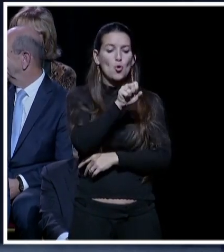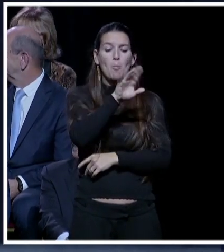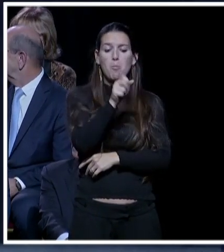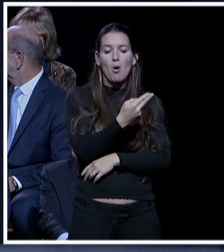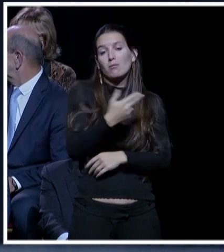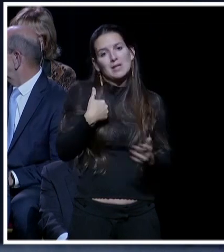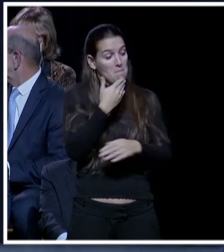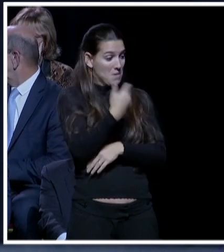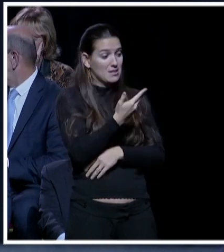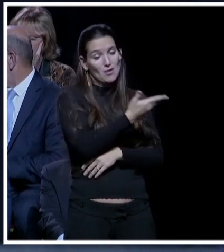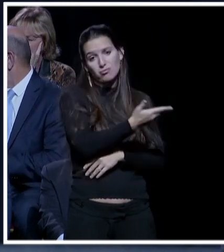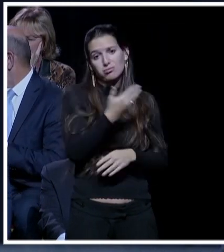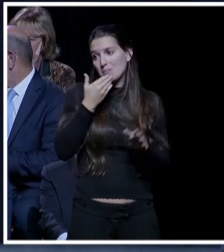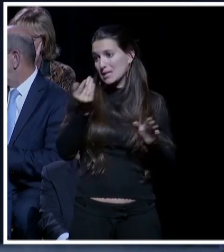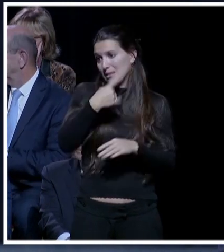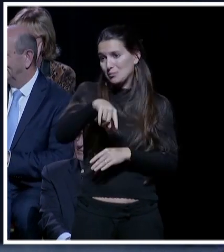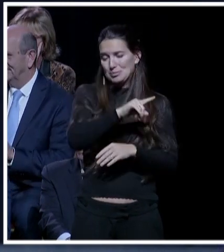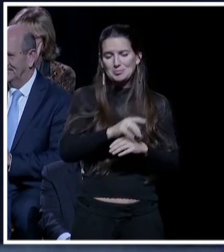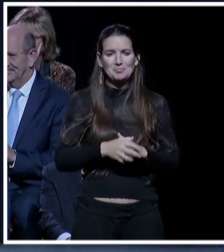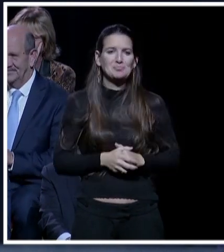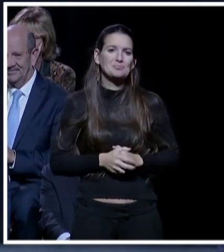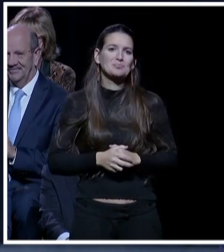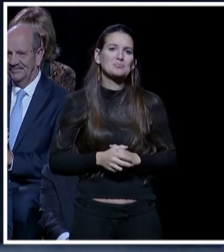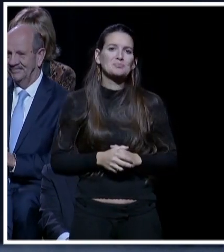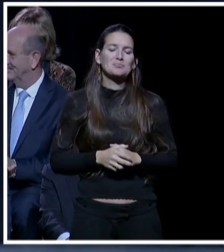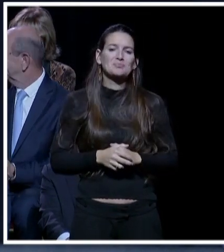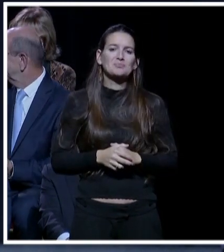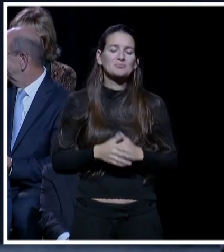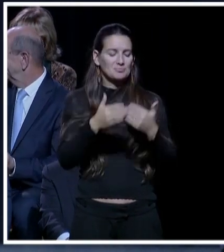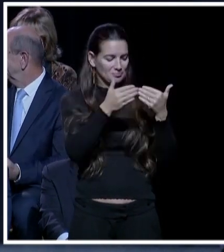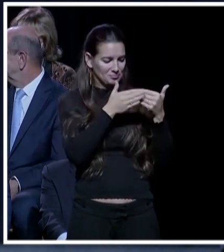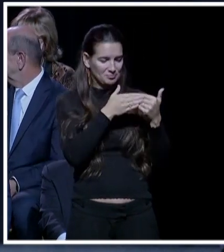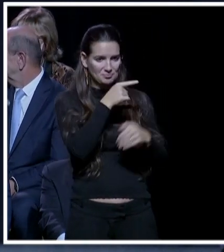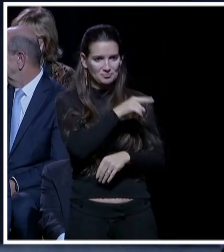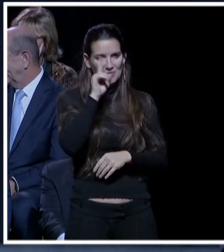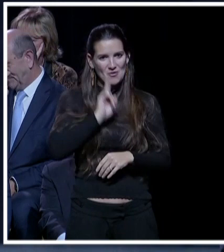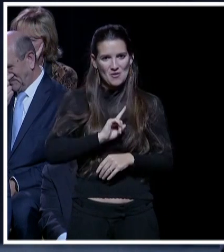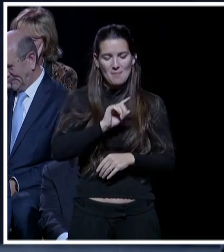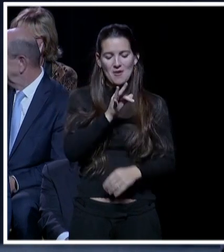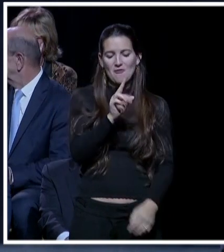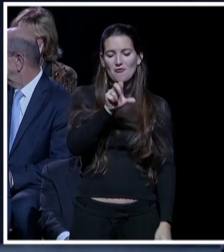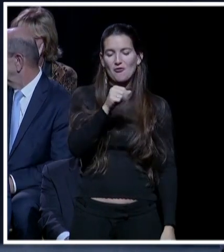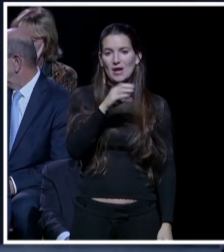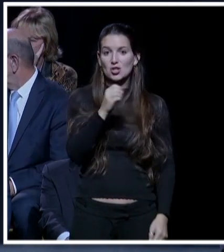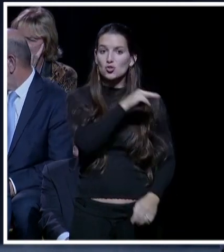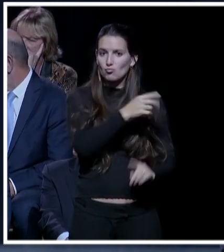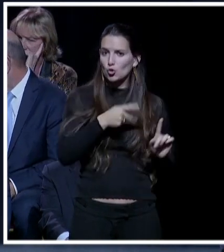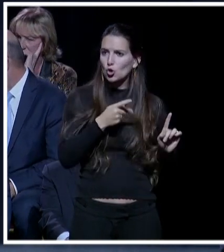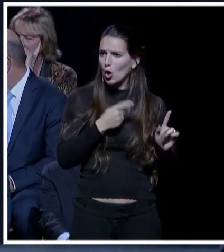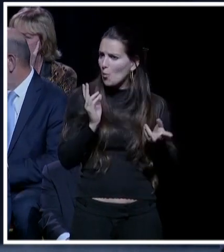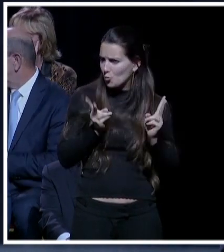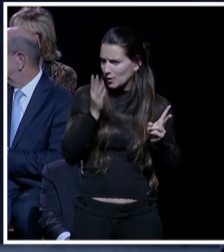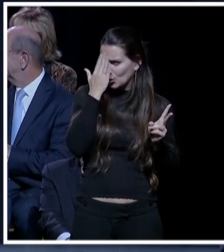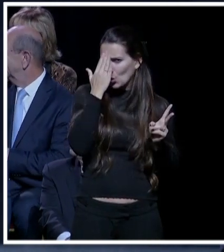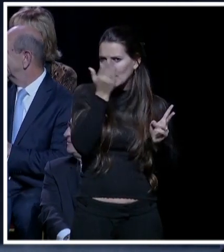et merci, cher Hervé, de ta présence. Aux côtés d'Hervé, Annie Fraîche, le docteur Annie Fraîche, que pour certains d'entre vous,